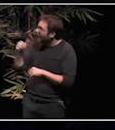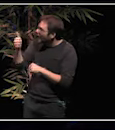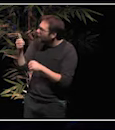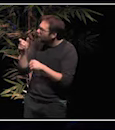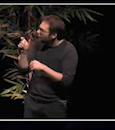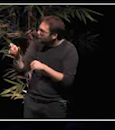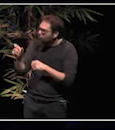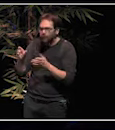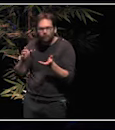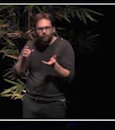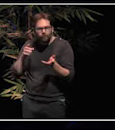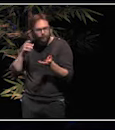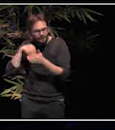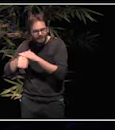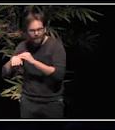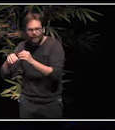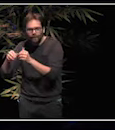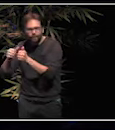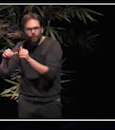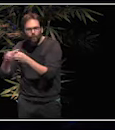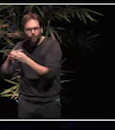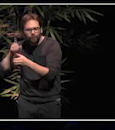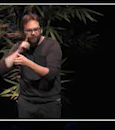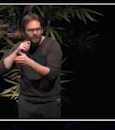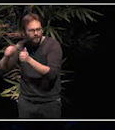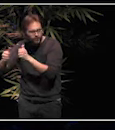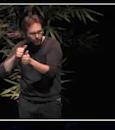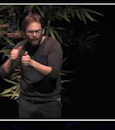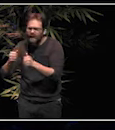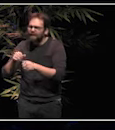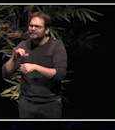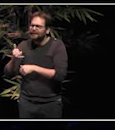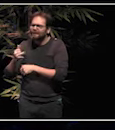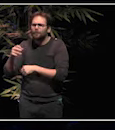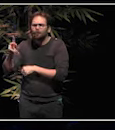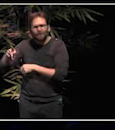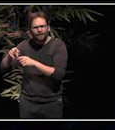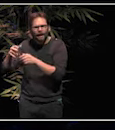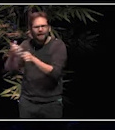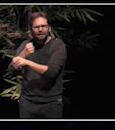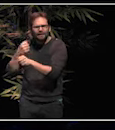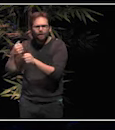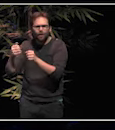les féminines. Yasmine Paris, hein, elle a gagné en janvier 2019,